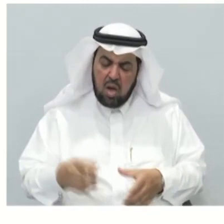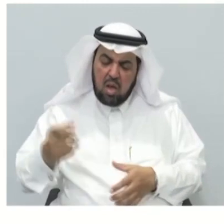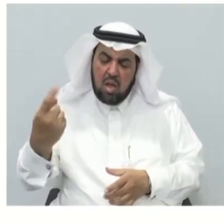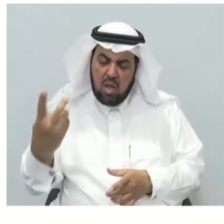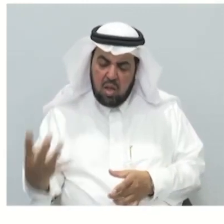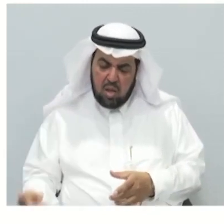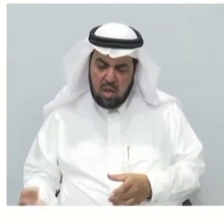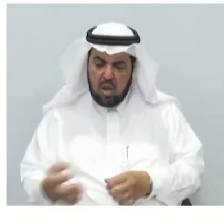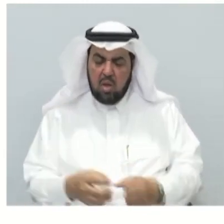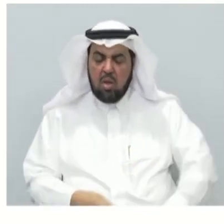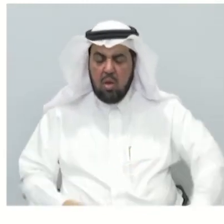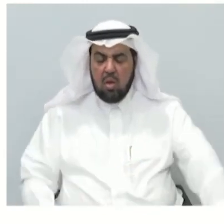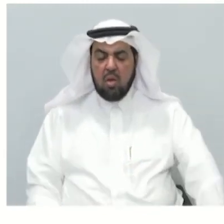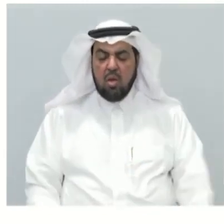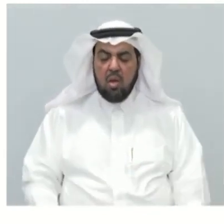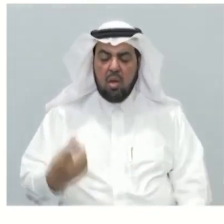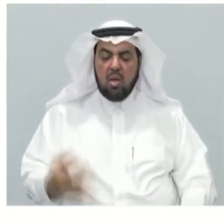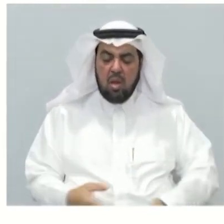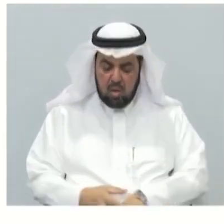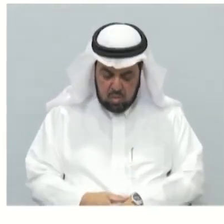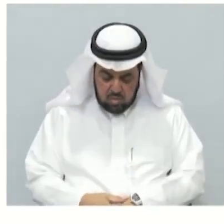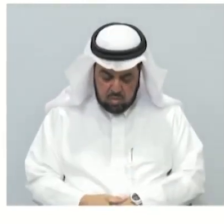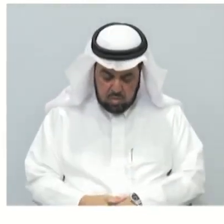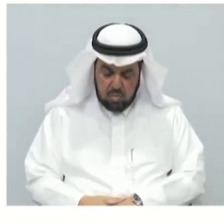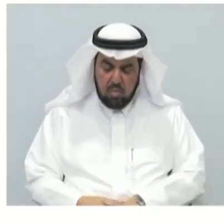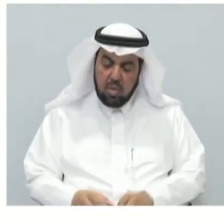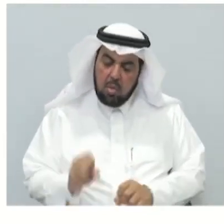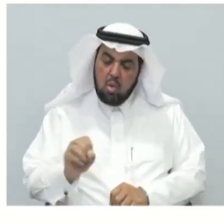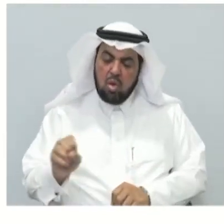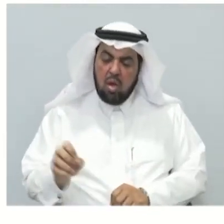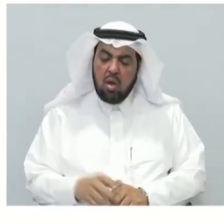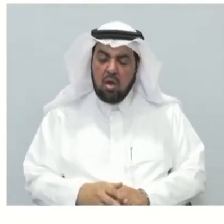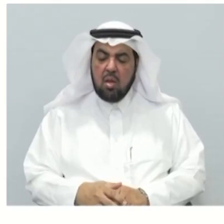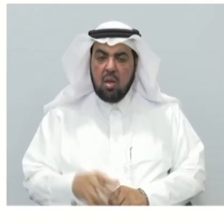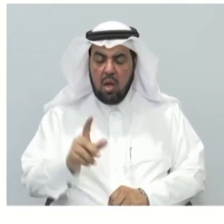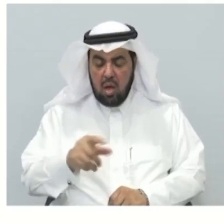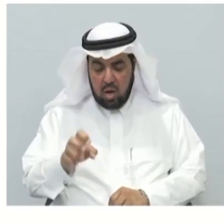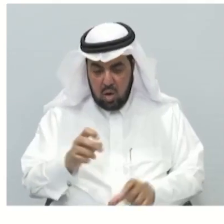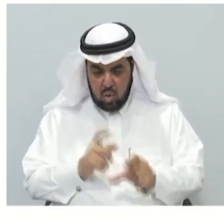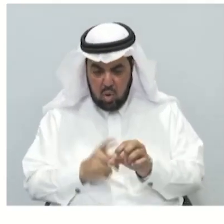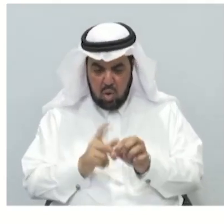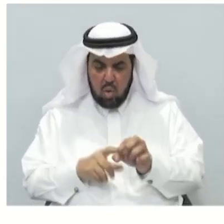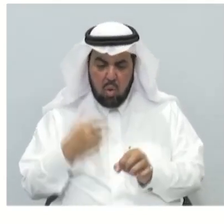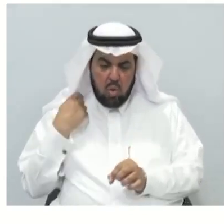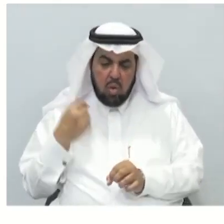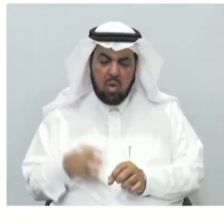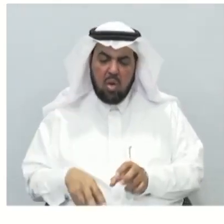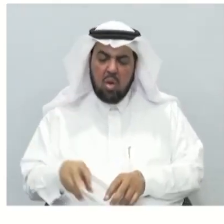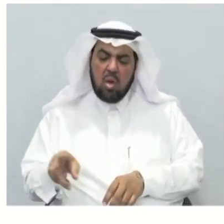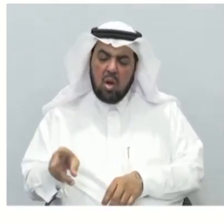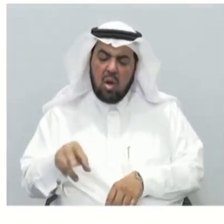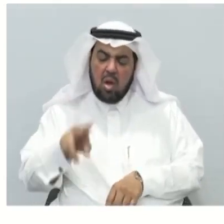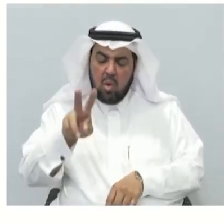هنا قاللك تسلسليا يعني ننوع تسلسلي هنا في عندك معطيات ار كيو توازي